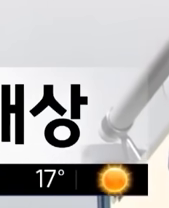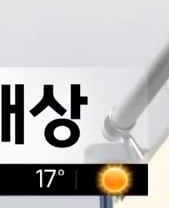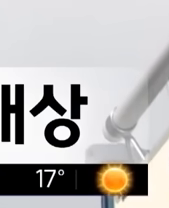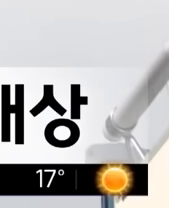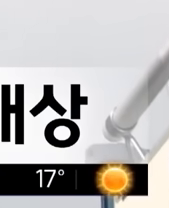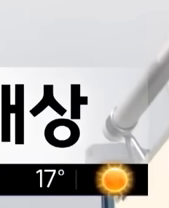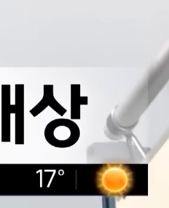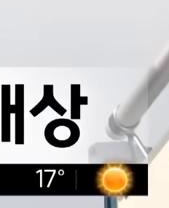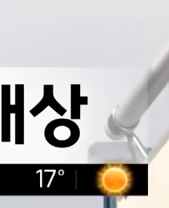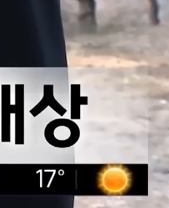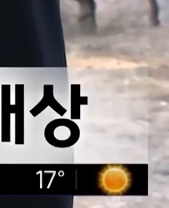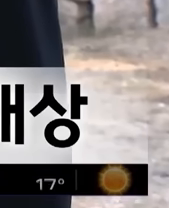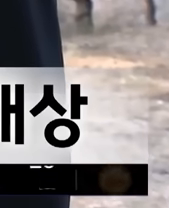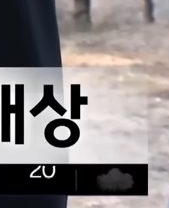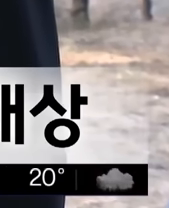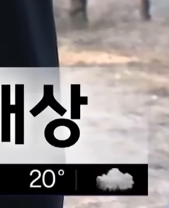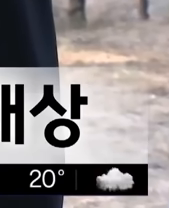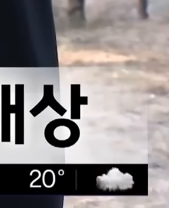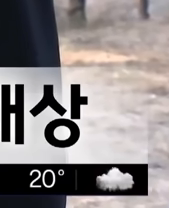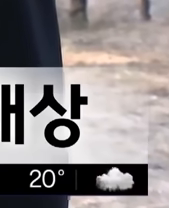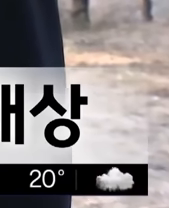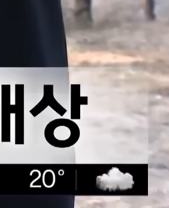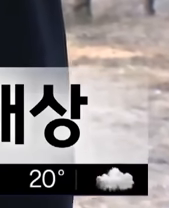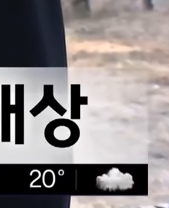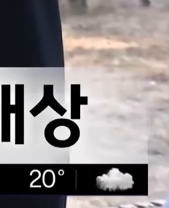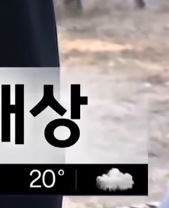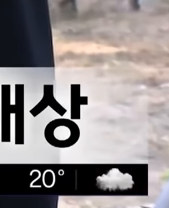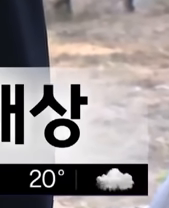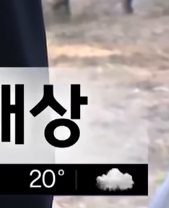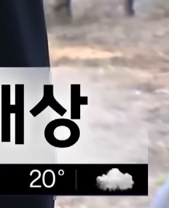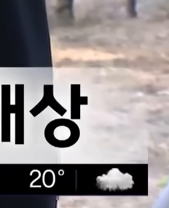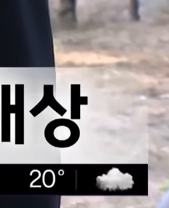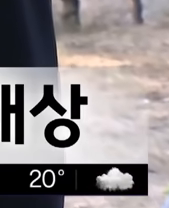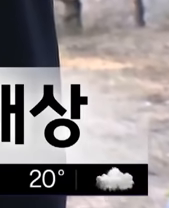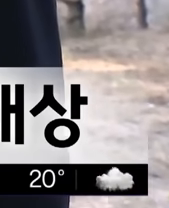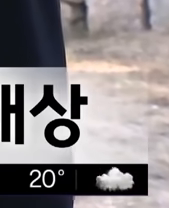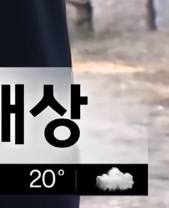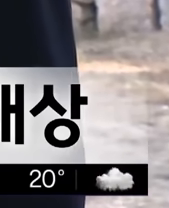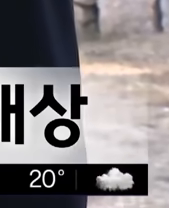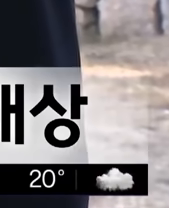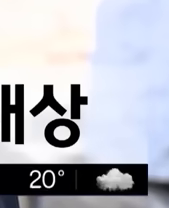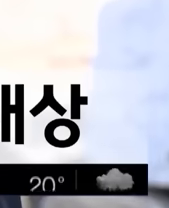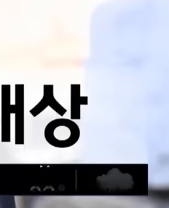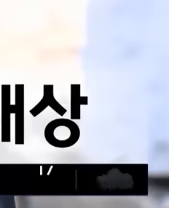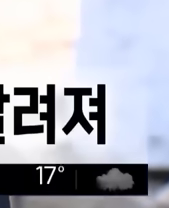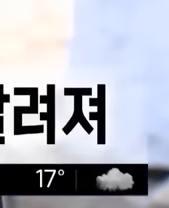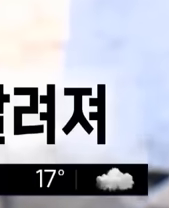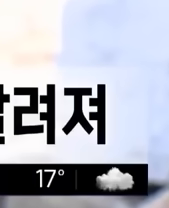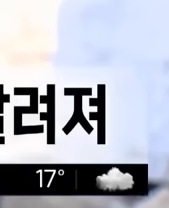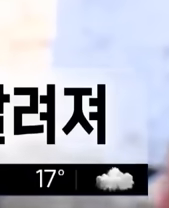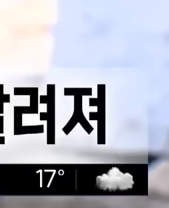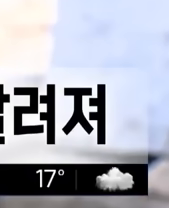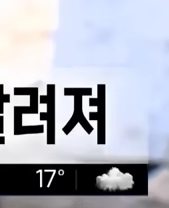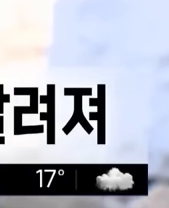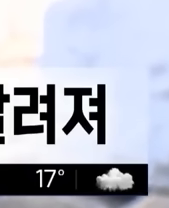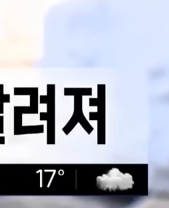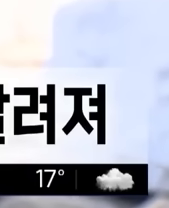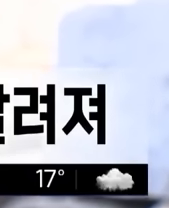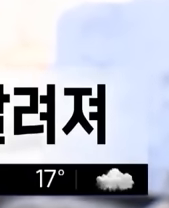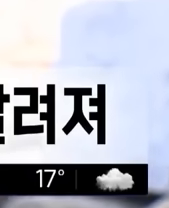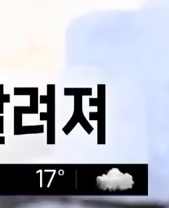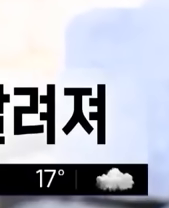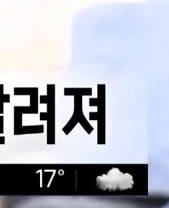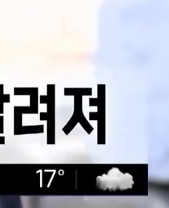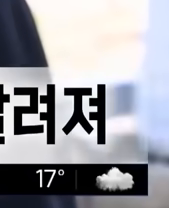없이 서면으로 자진신고하지 않은 공직자는 형사처벌될 수 있습니다. 디올백 등 금품에 대해